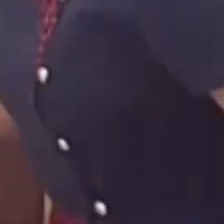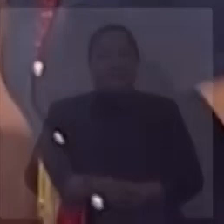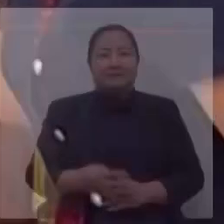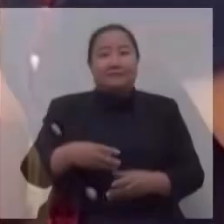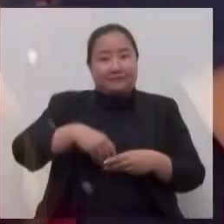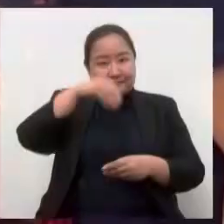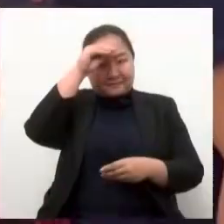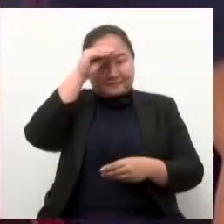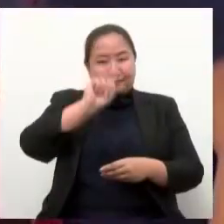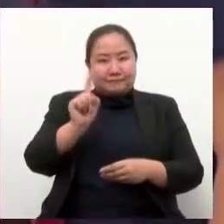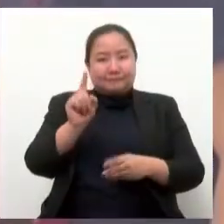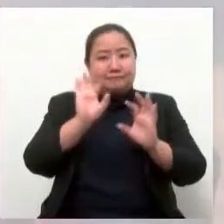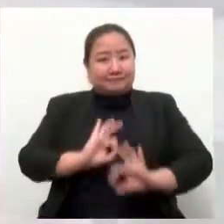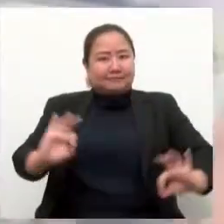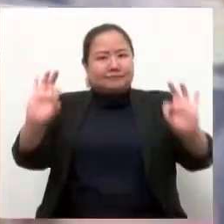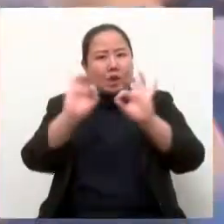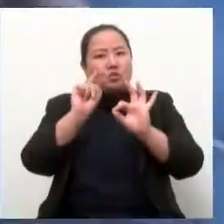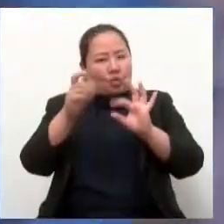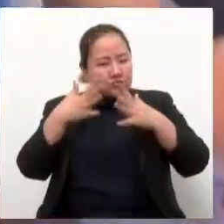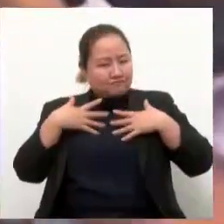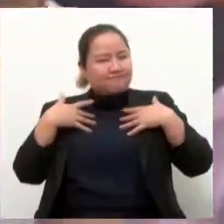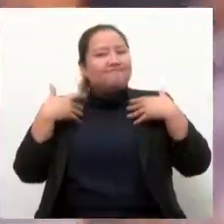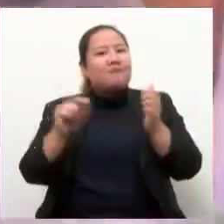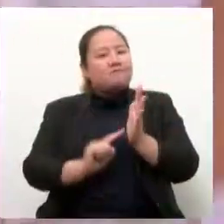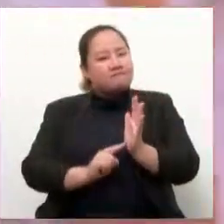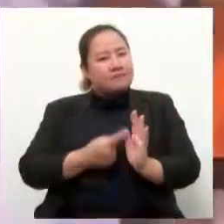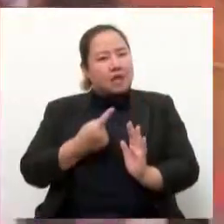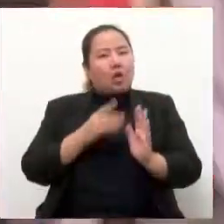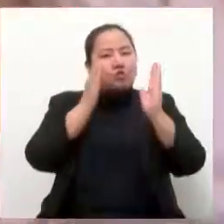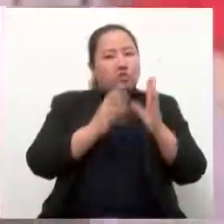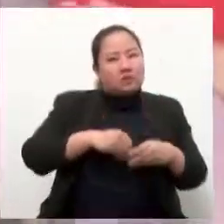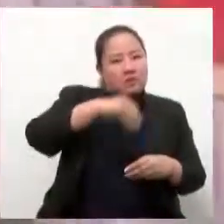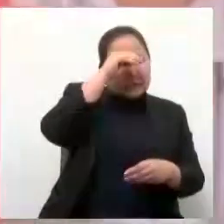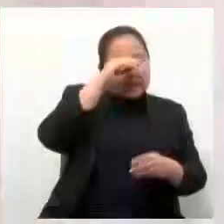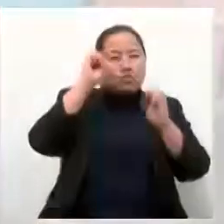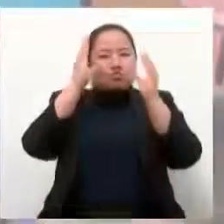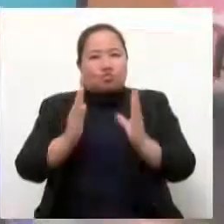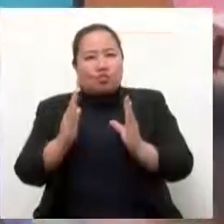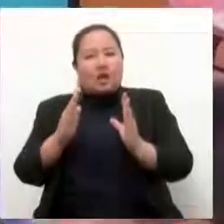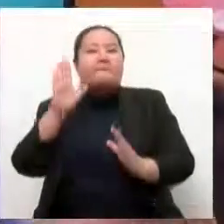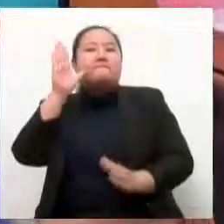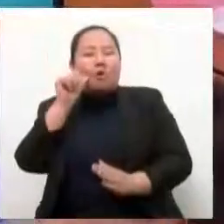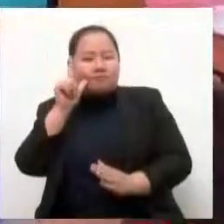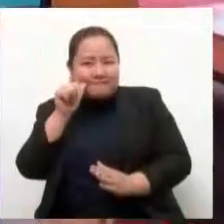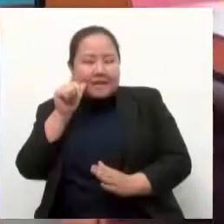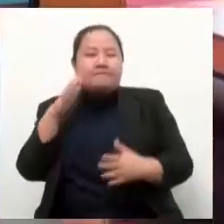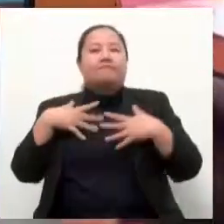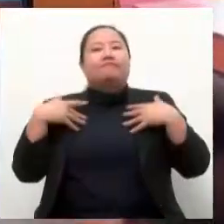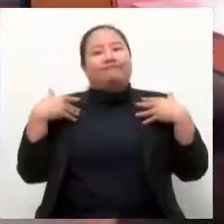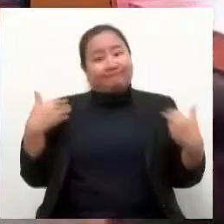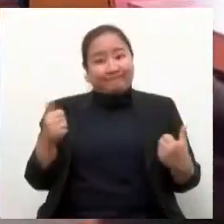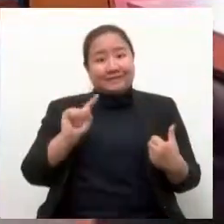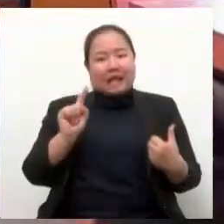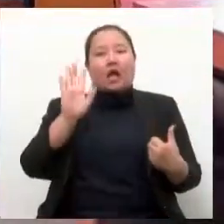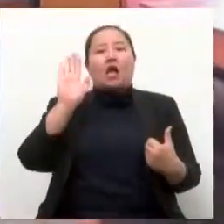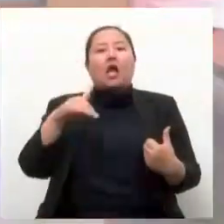การเรียนการสอนจำเป็นต้องเริ่มจากความสุขทั้งผู้เรียนผู้สอนและผู้ปกครองเมื่อมีความสุขจะส่งผลให้ผล